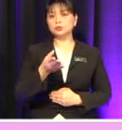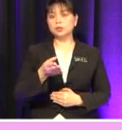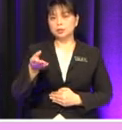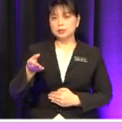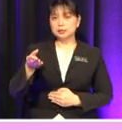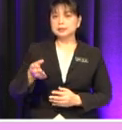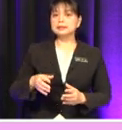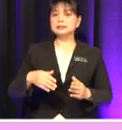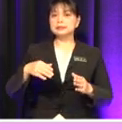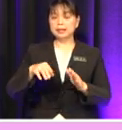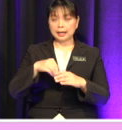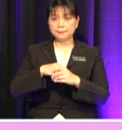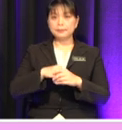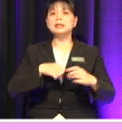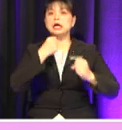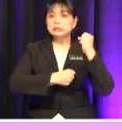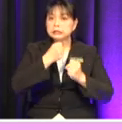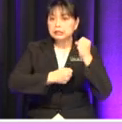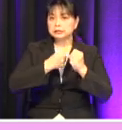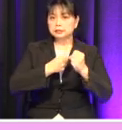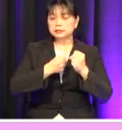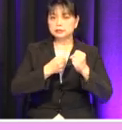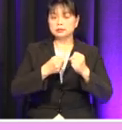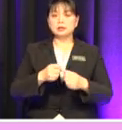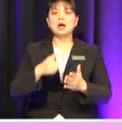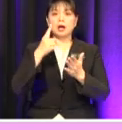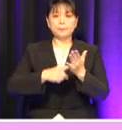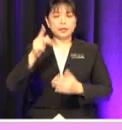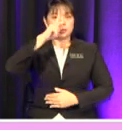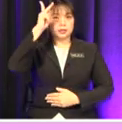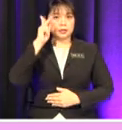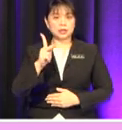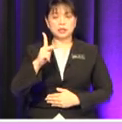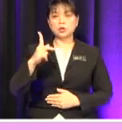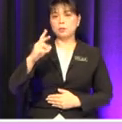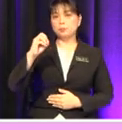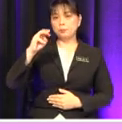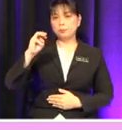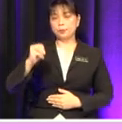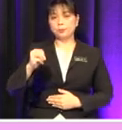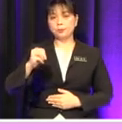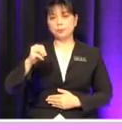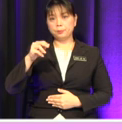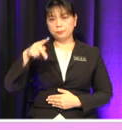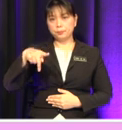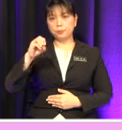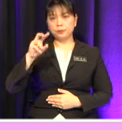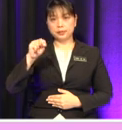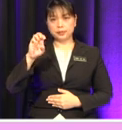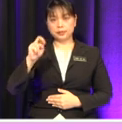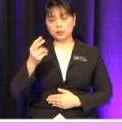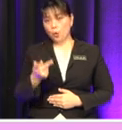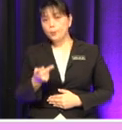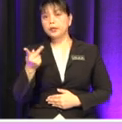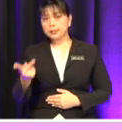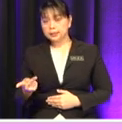dalam permainan bola kanjang oke apakah komponen kecerdasan yang terlibat dalam aksi